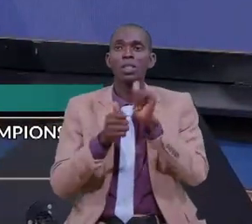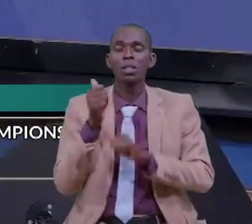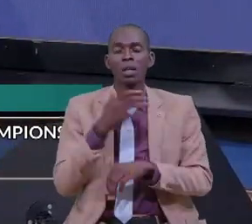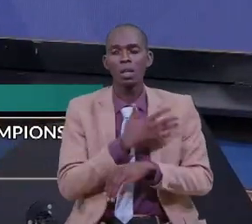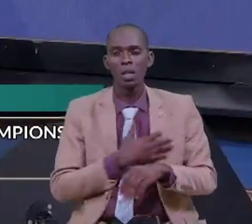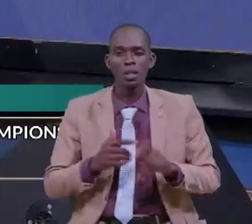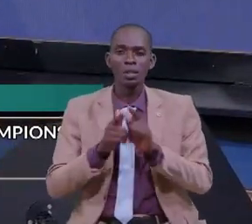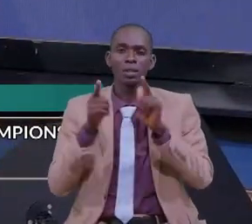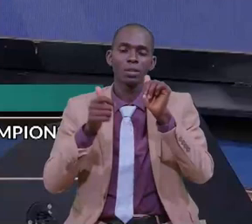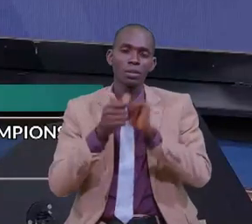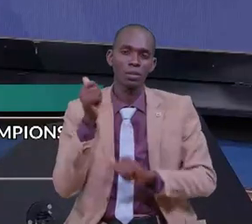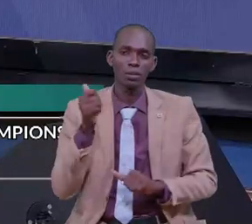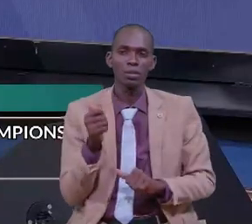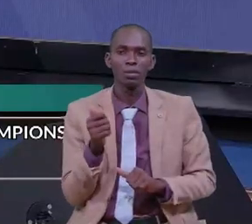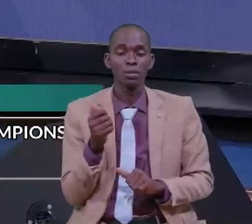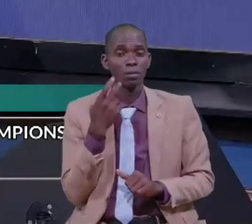plus puissant.